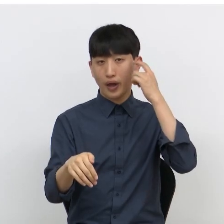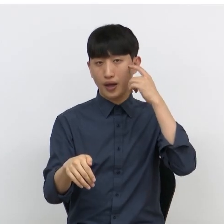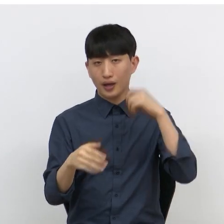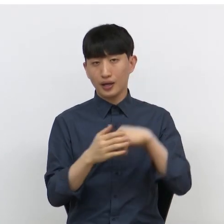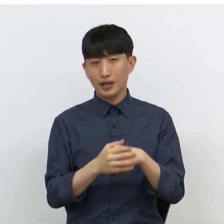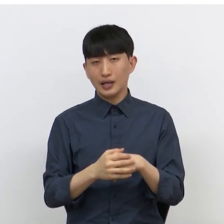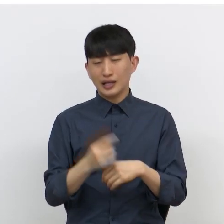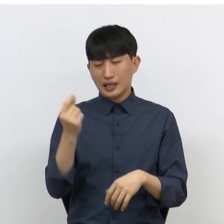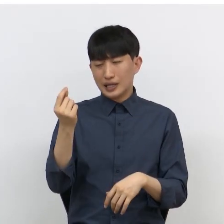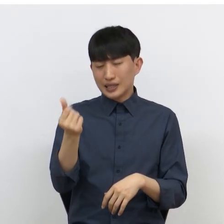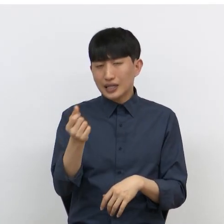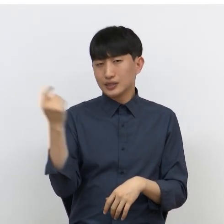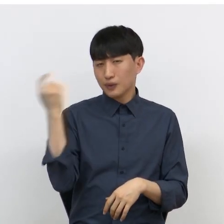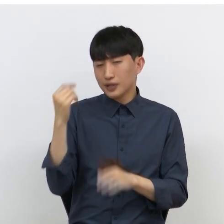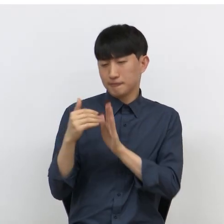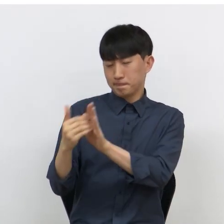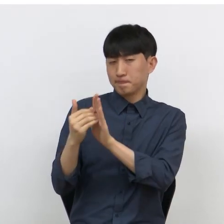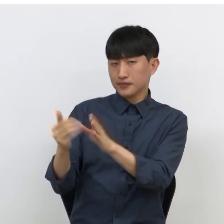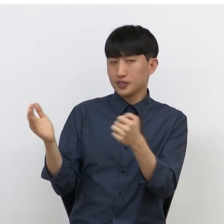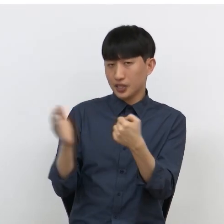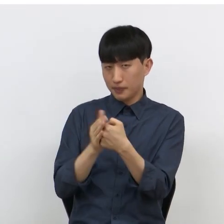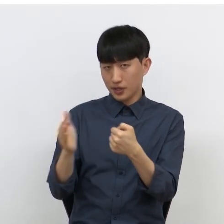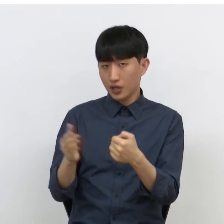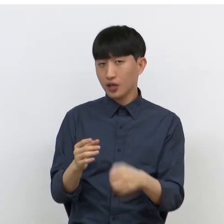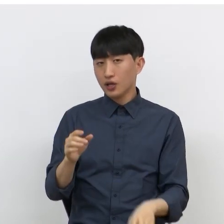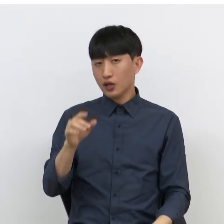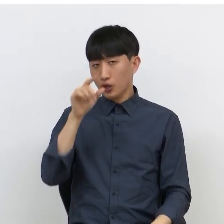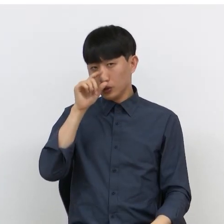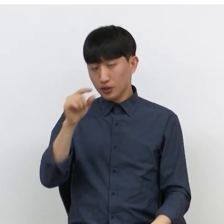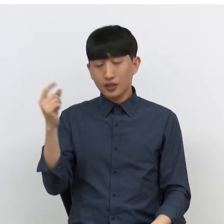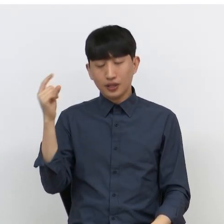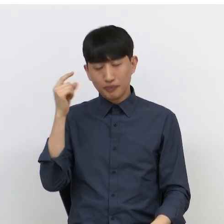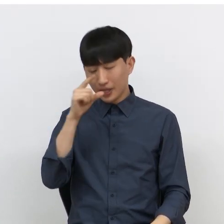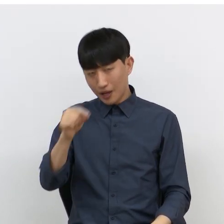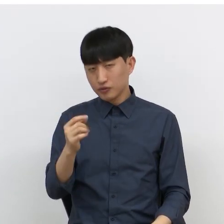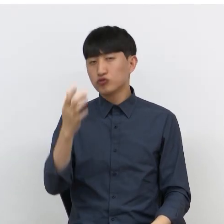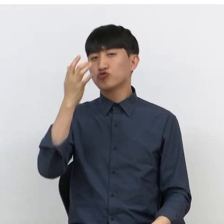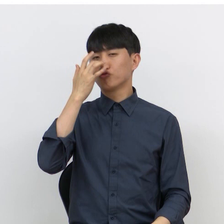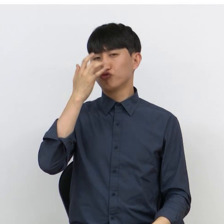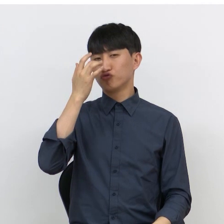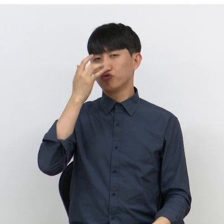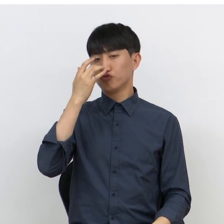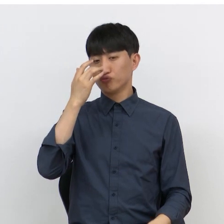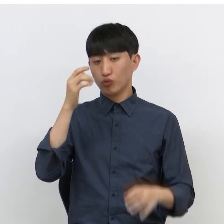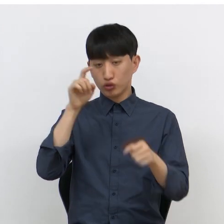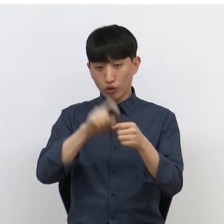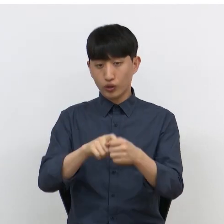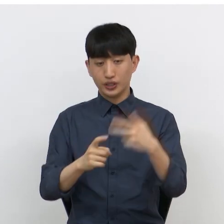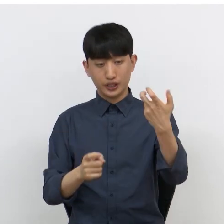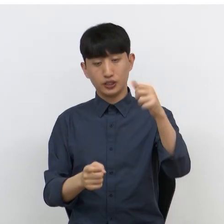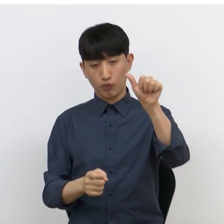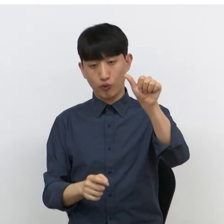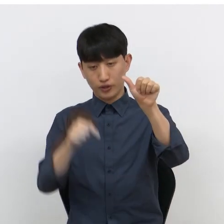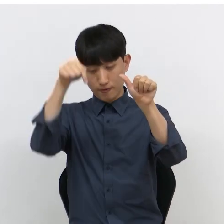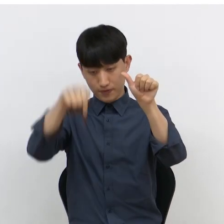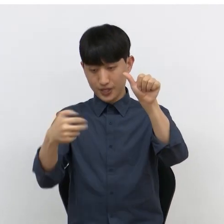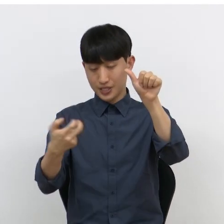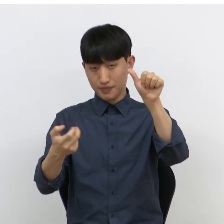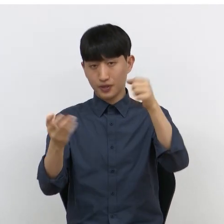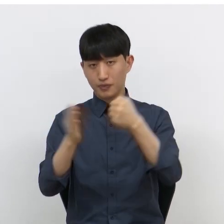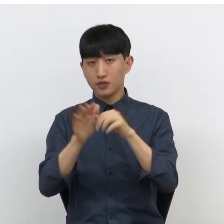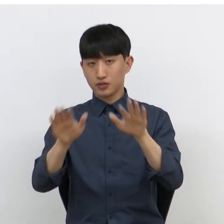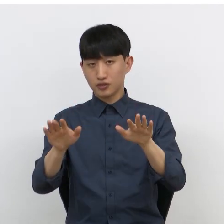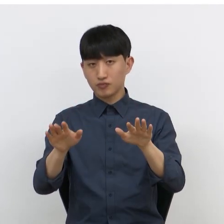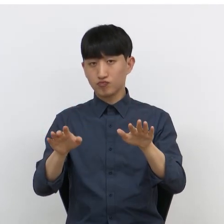거부하는 아동이었었으니까 소리에 대해서 조금 둔감하게 해주는 게 필요해서 75에서 70으로 내렸더니 현재 기기 착용 잘하고